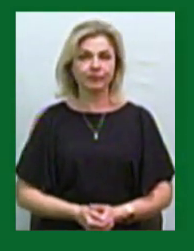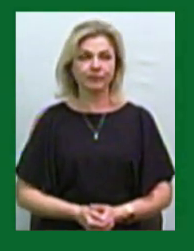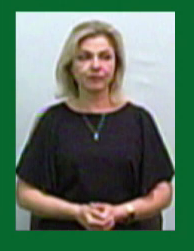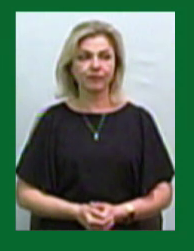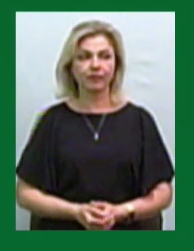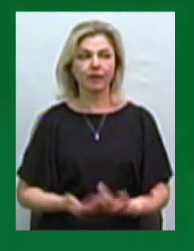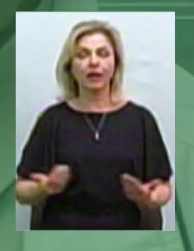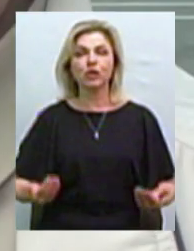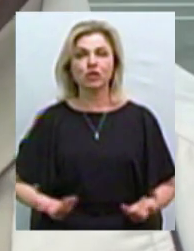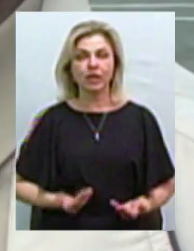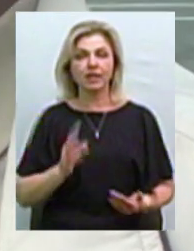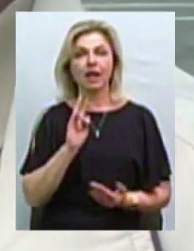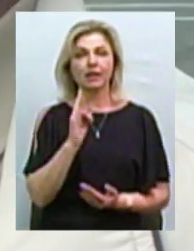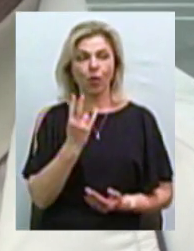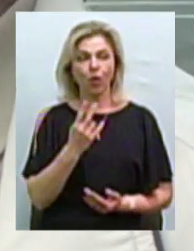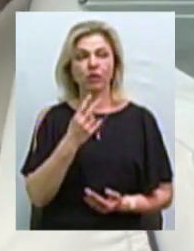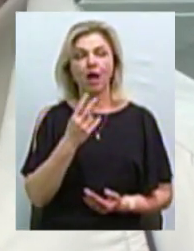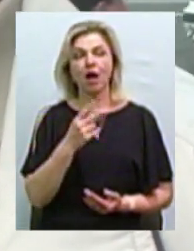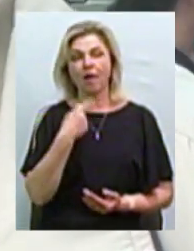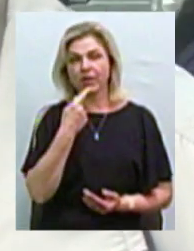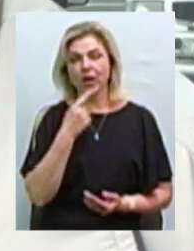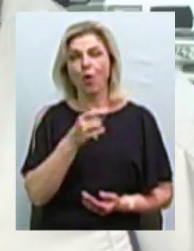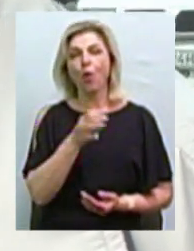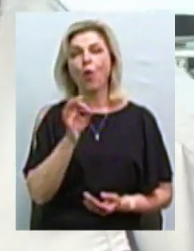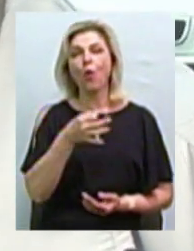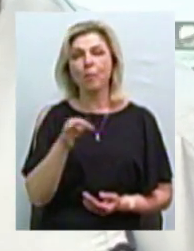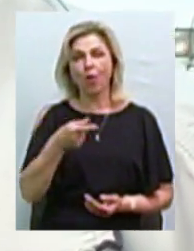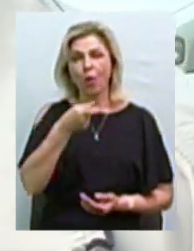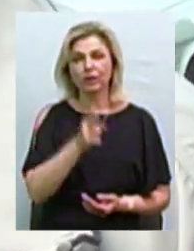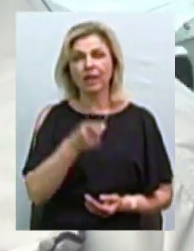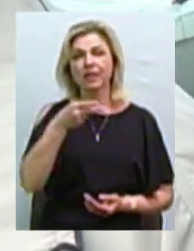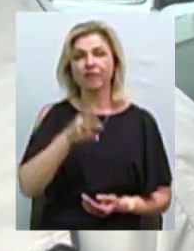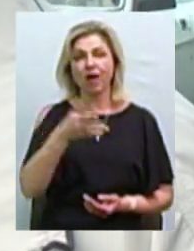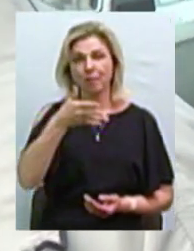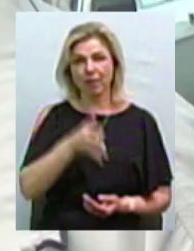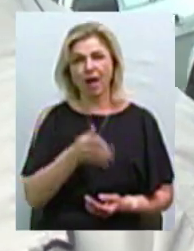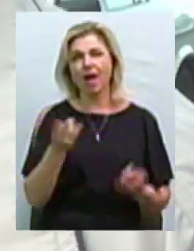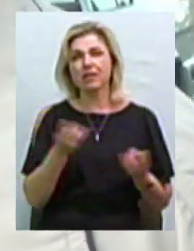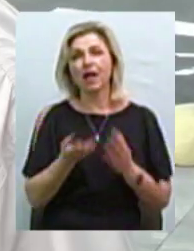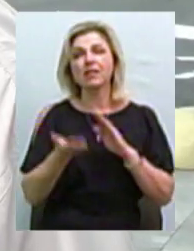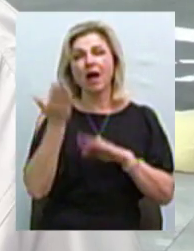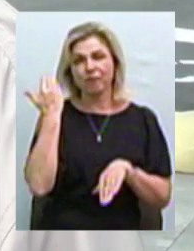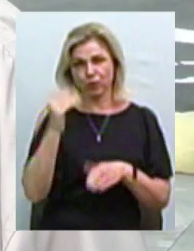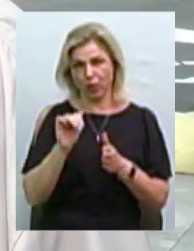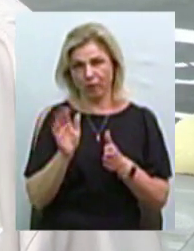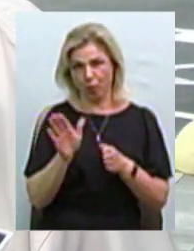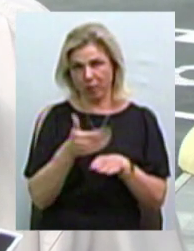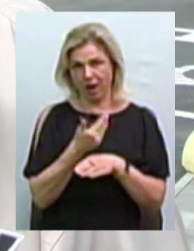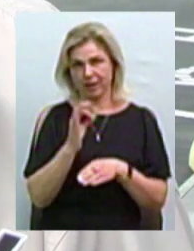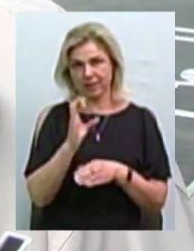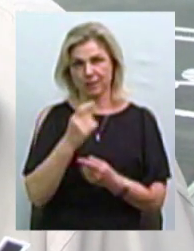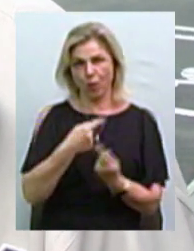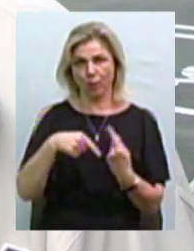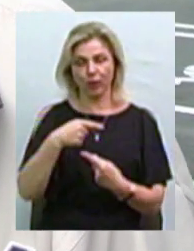Житель Миколаєва Вадим Верба каже, копійки номіналом 1, 2 та 5 потрібно вже давно вилучити з обігу. Я вважаю, як всі, що